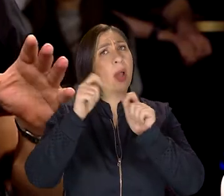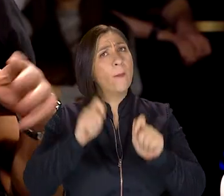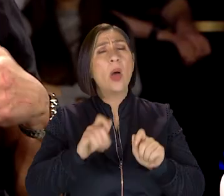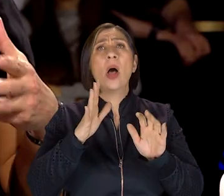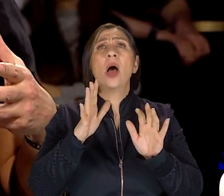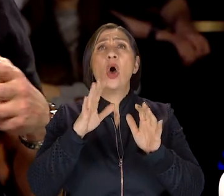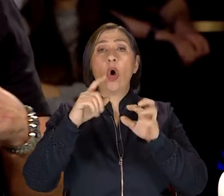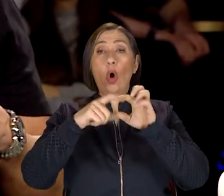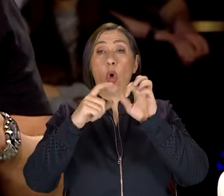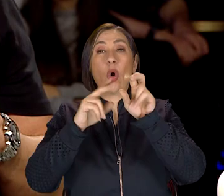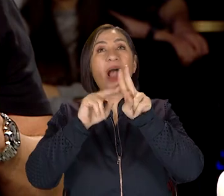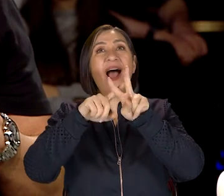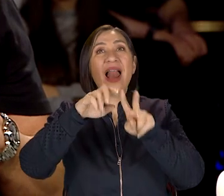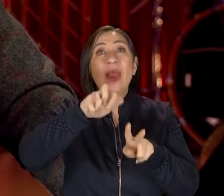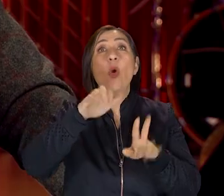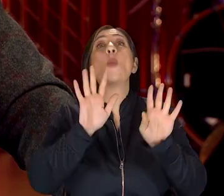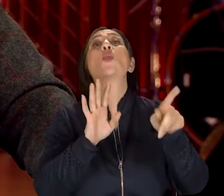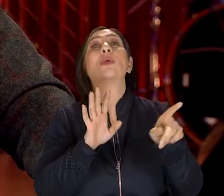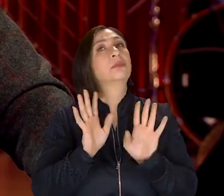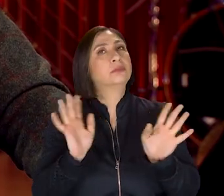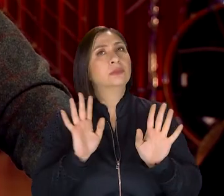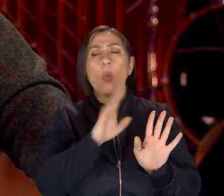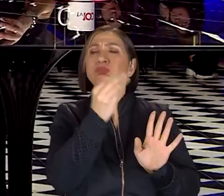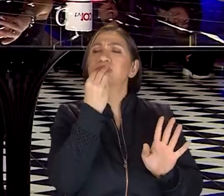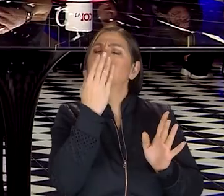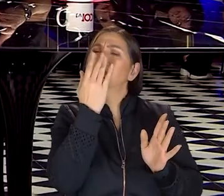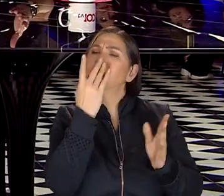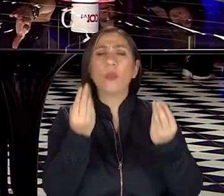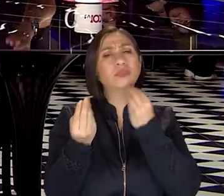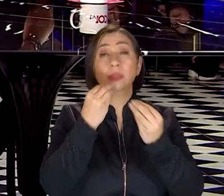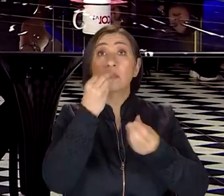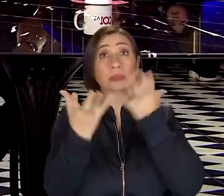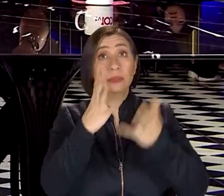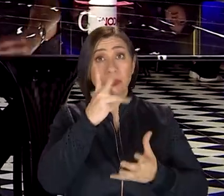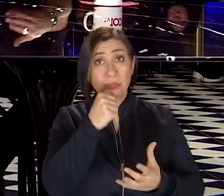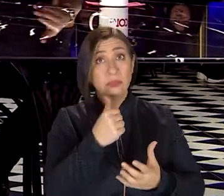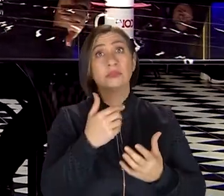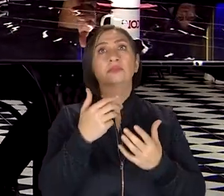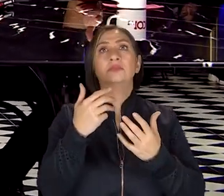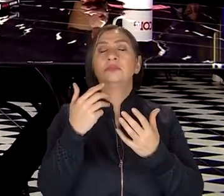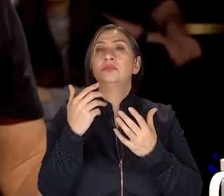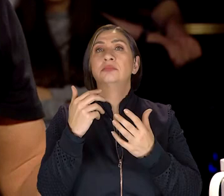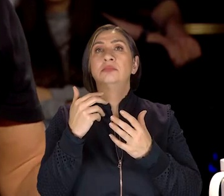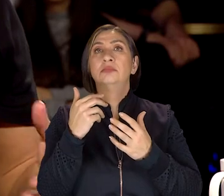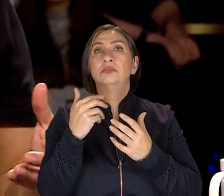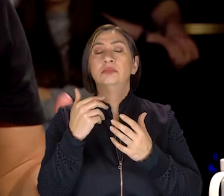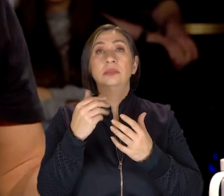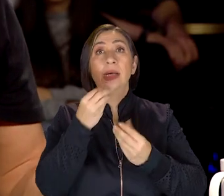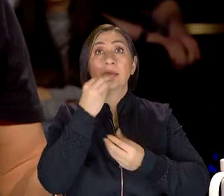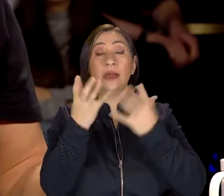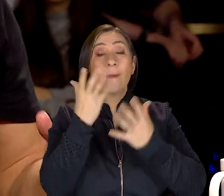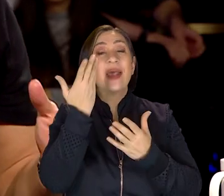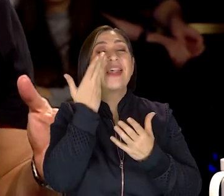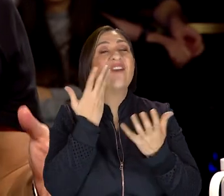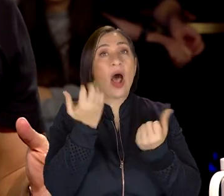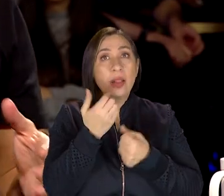eder falan o ama. O ne roka limon yok mu onda? Yok yok abi o Emine çok iyi aşçıdır yemek yapar. Yemek yapmaktan